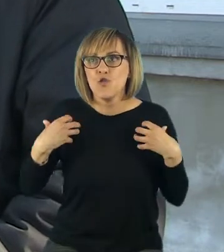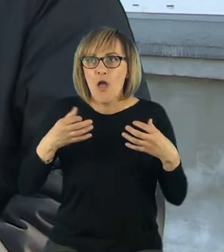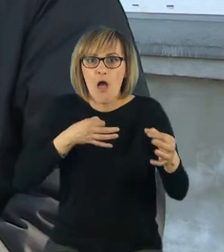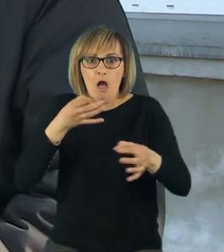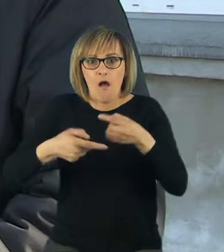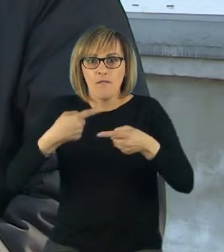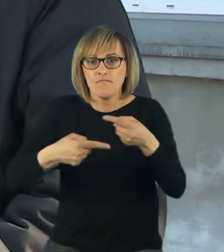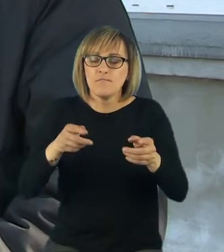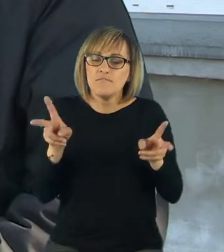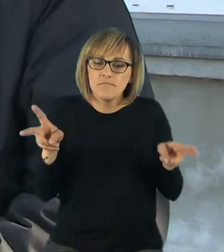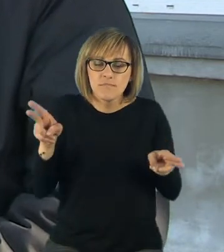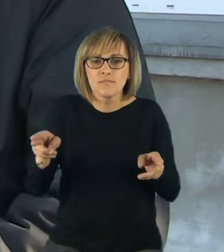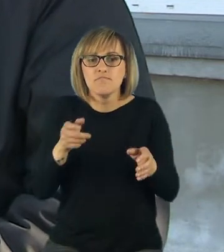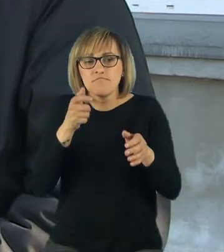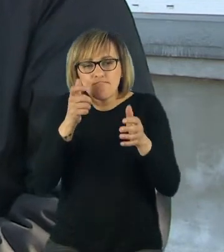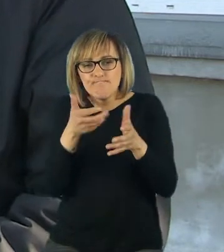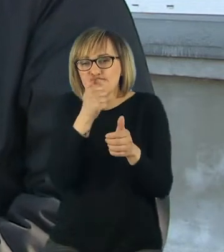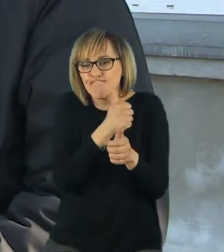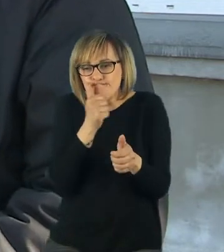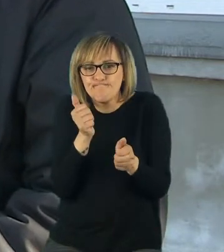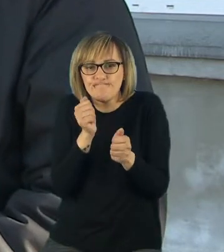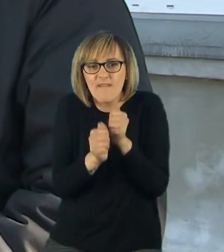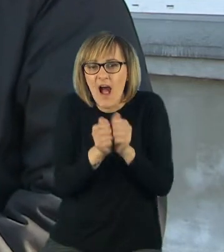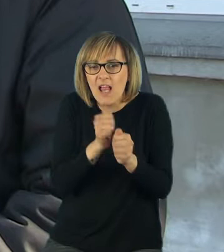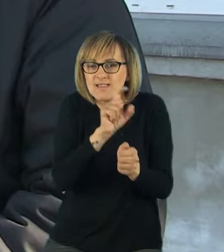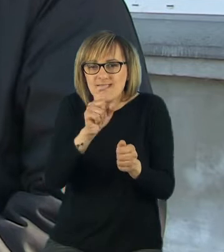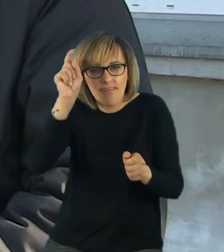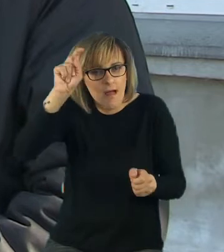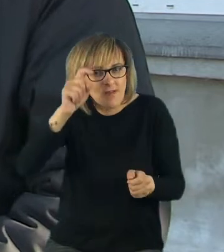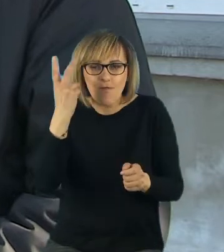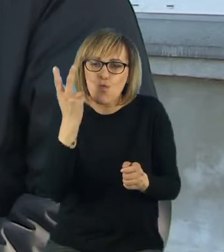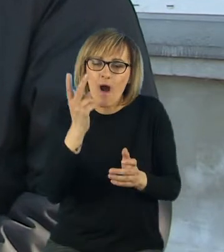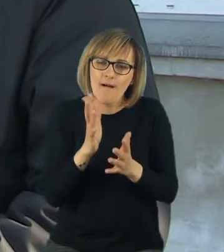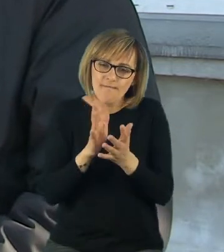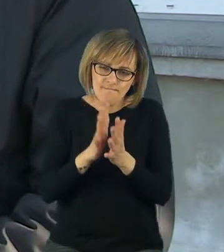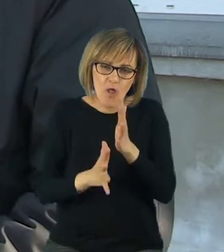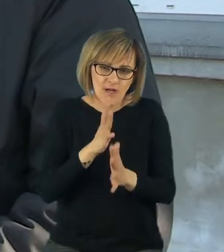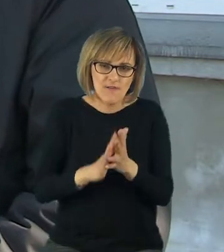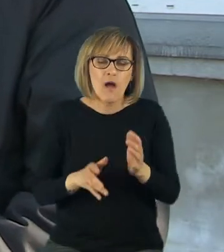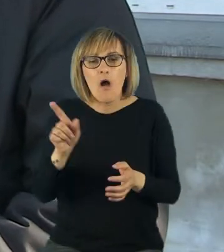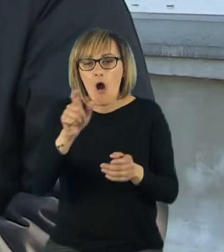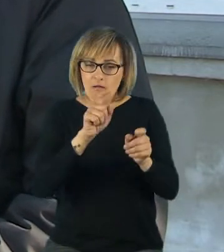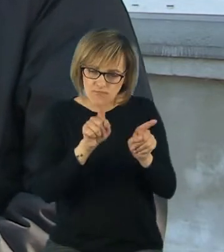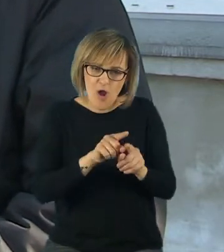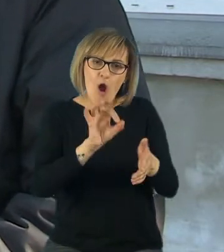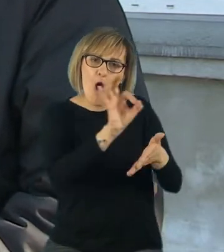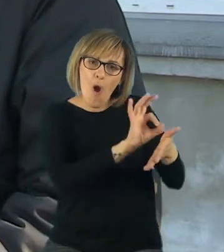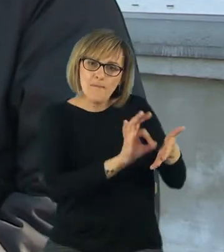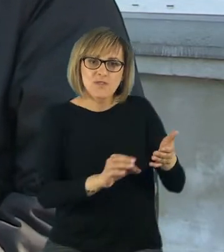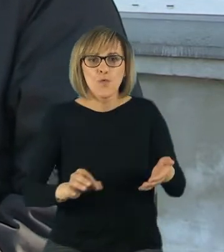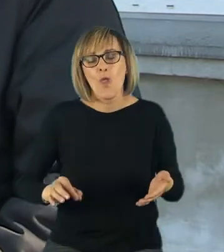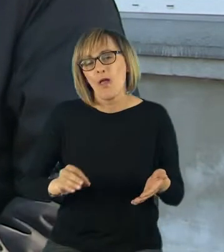czasie okupacji niemieckiej. I między innymi opisuje właśnie to